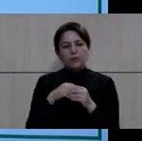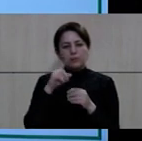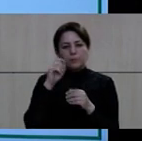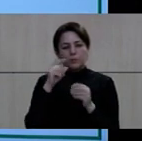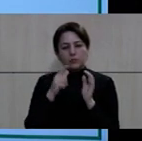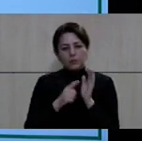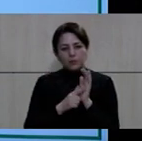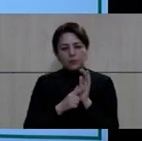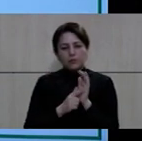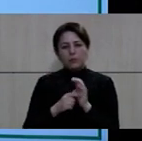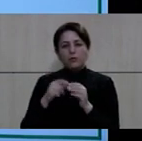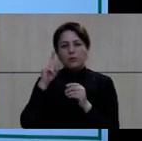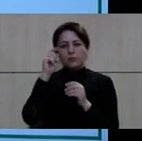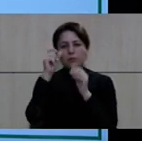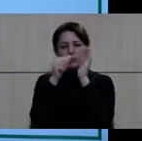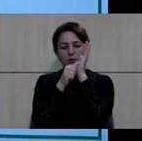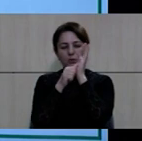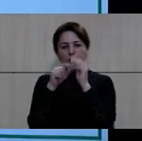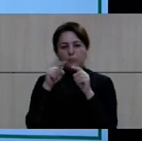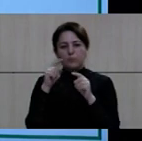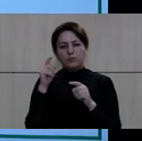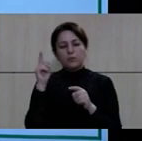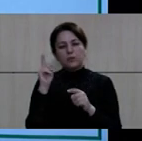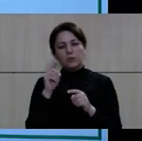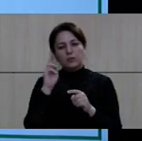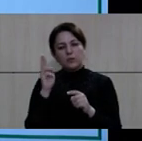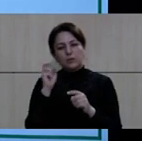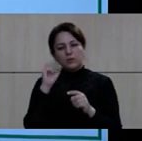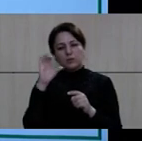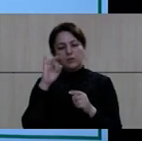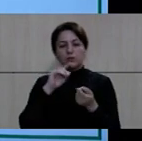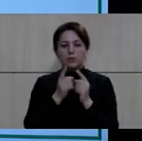107 dan 106. Bu kasrga teskari kasrchi?